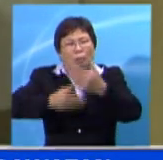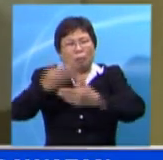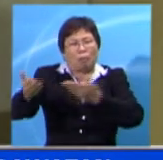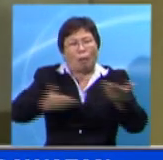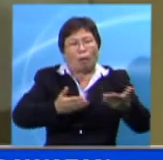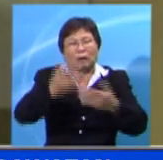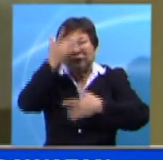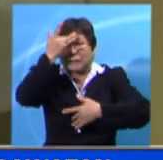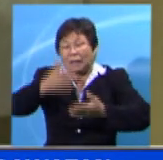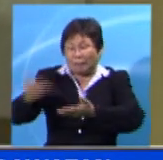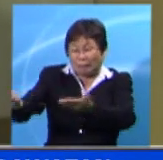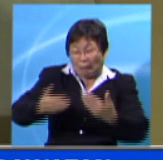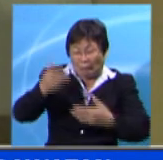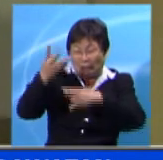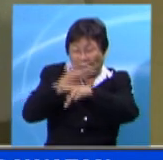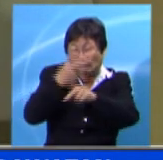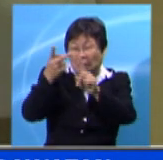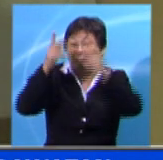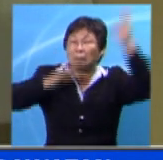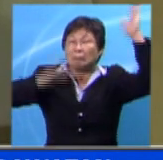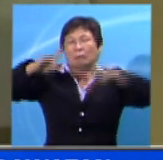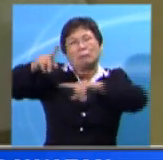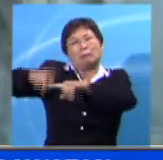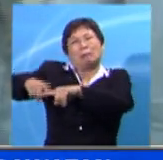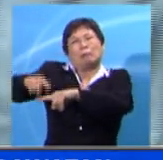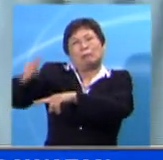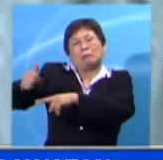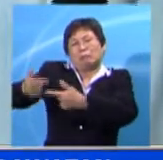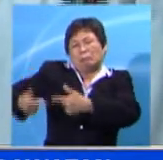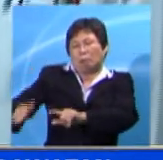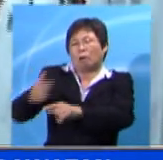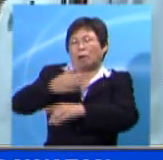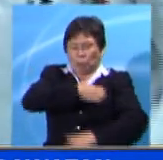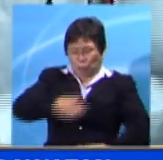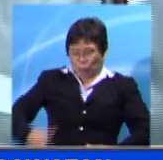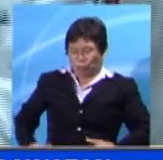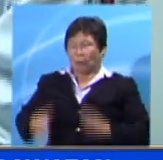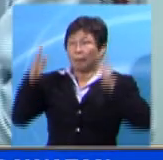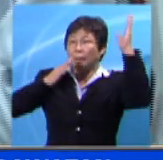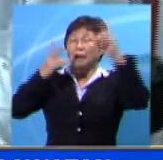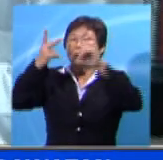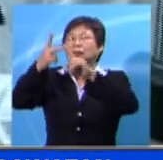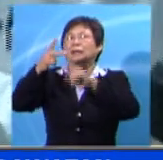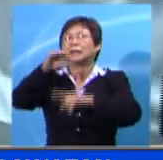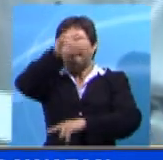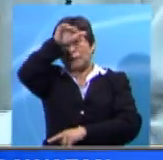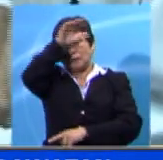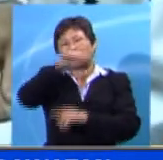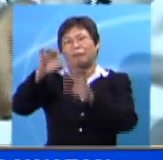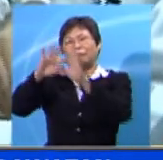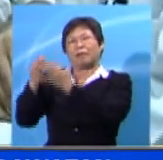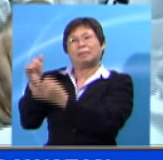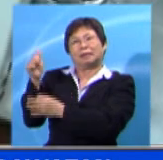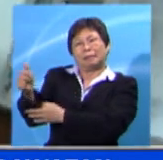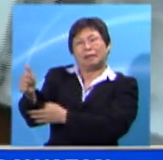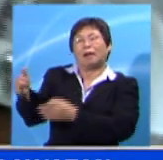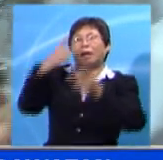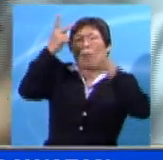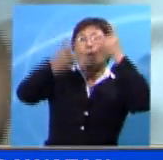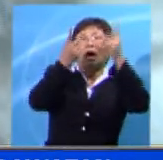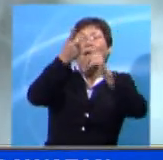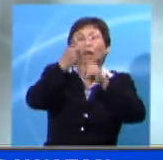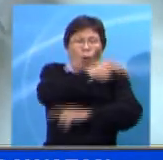membawa pesakit yang parah ke Malaysia bergantung pada kebenaran Duta Malaysia ke Mesir dan keluarga mangsa lawatan ke